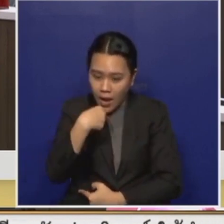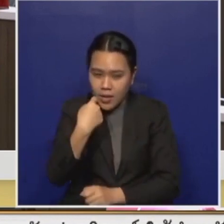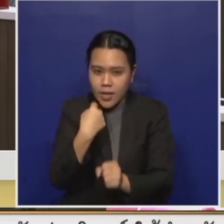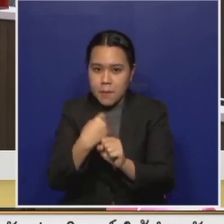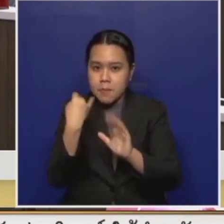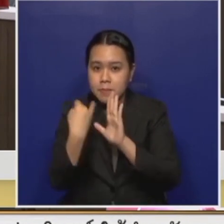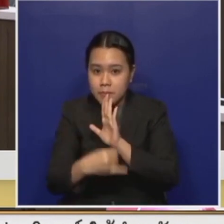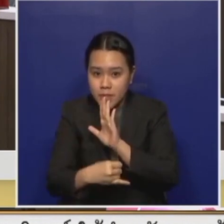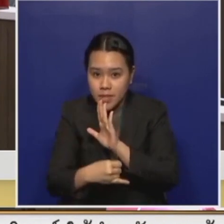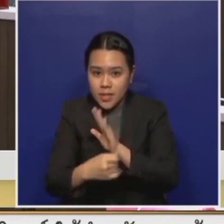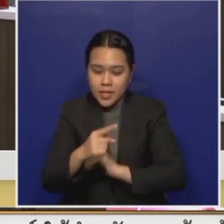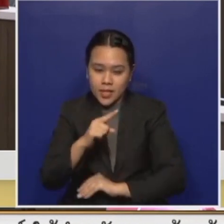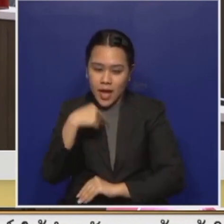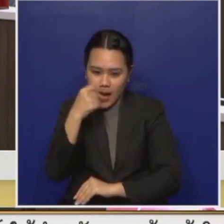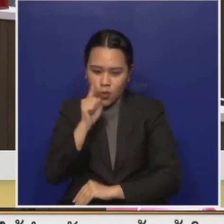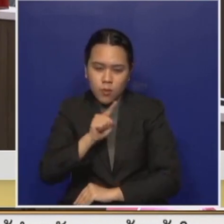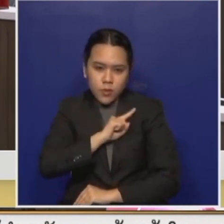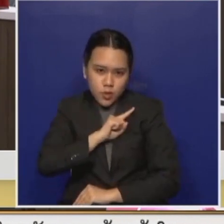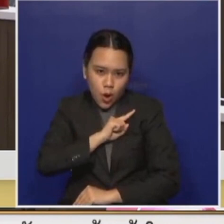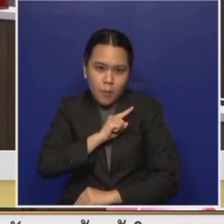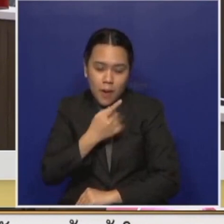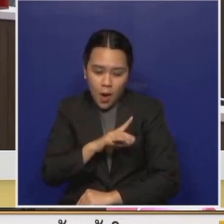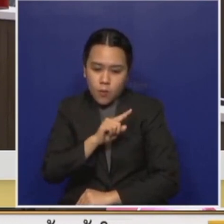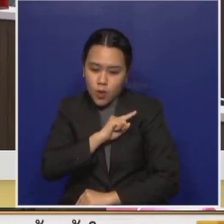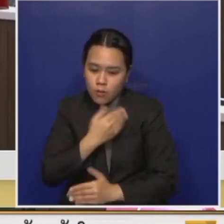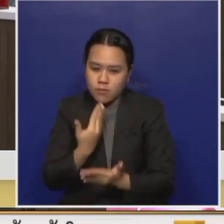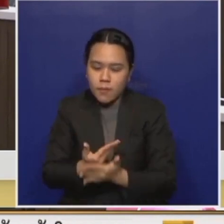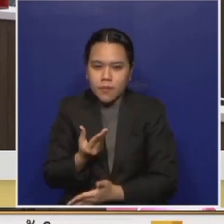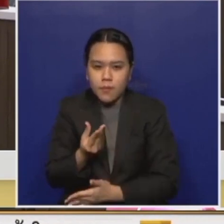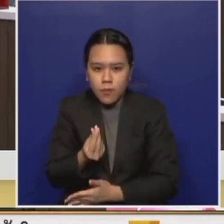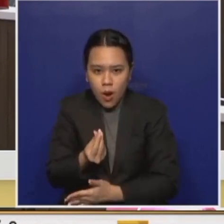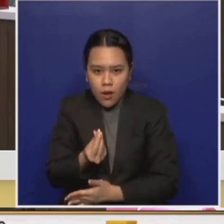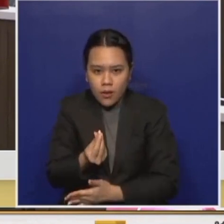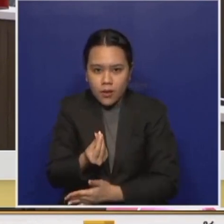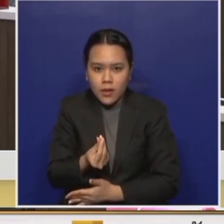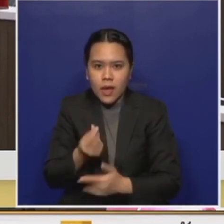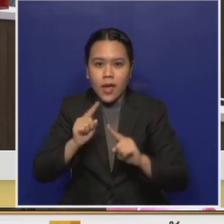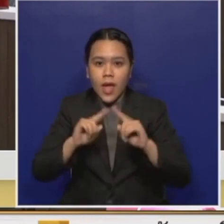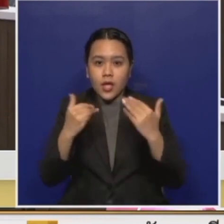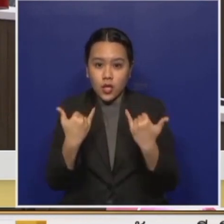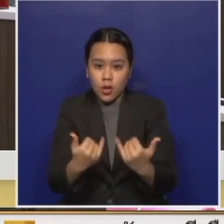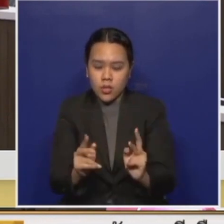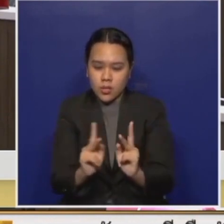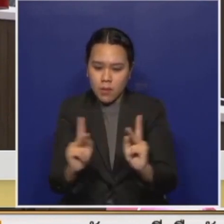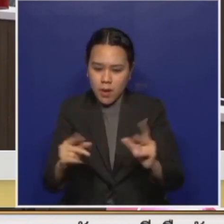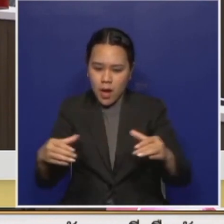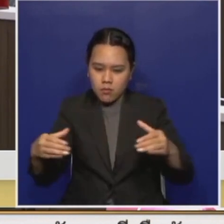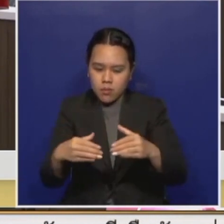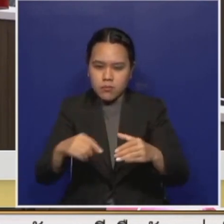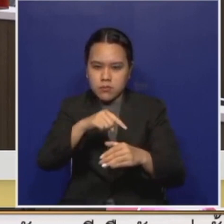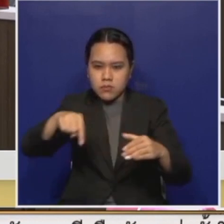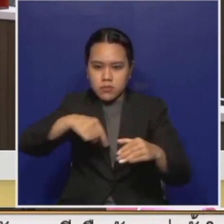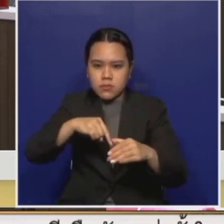ผดชอบ รผชอเงินเทาไห่ปรากฏว่ายังไม่มีการ fonctionneesh ๆ ดุดนี้ ครั